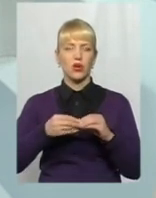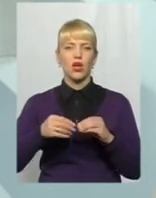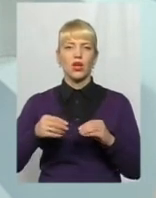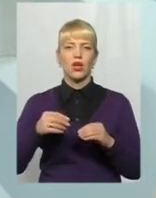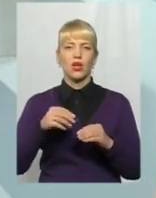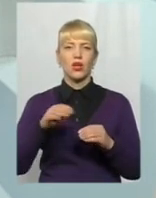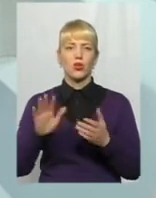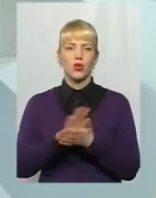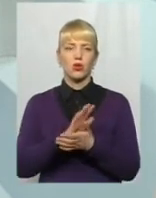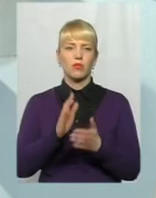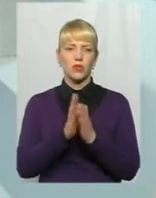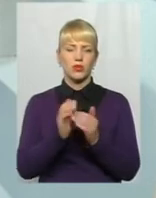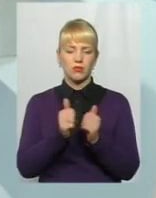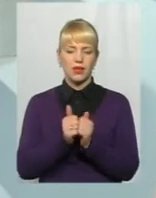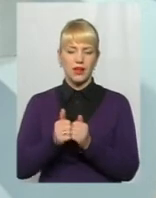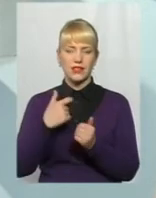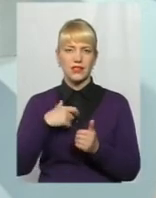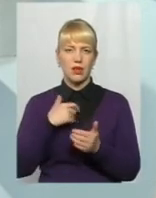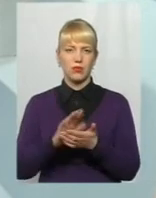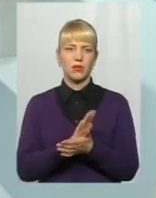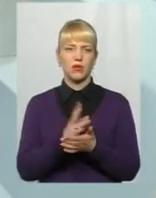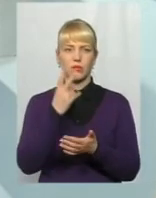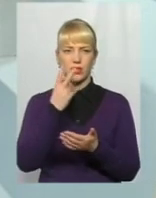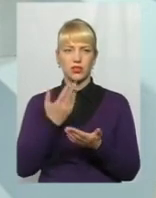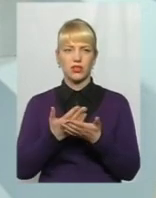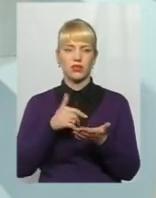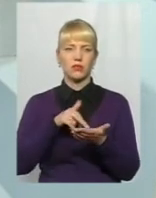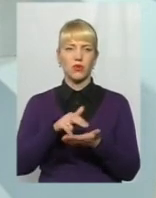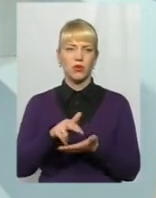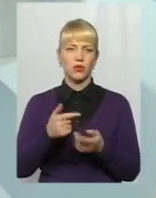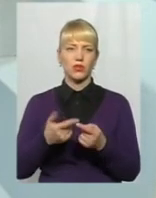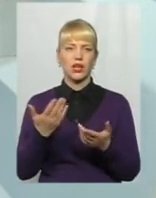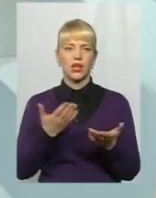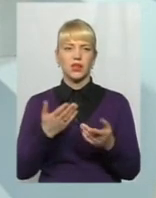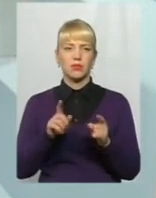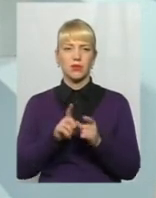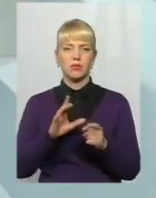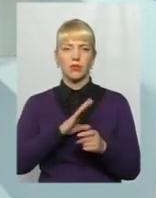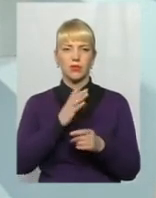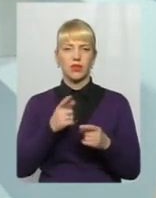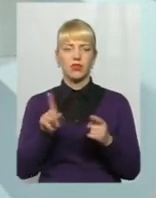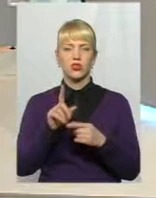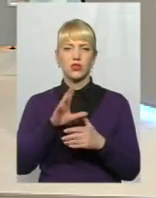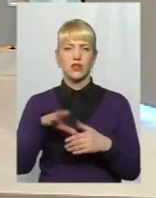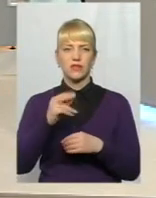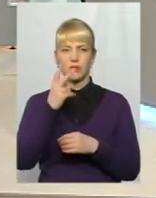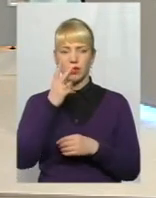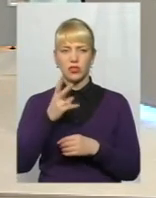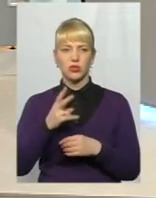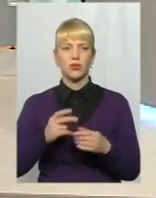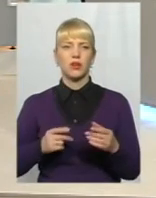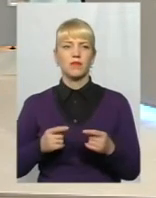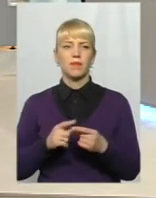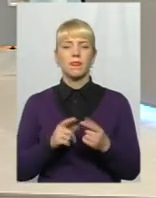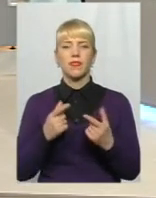Просимо біля себе поприбирати. Якщо ви бачите якісь проходи, якщо вони... Є таке, що засмічує. Ми не все бачимо,